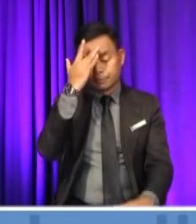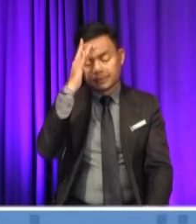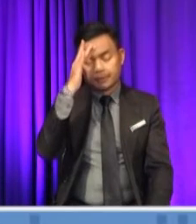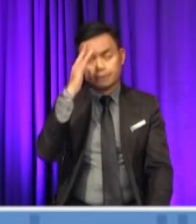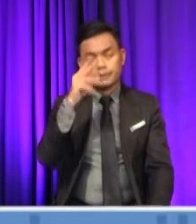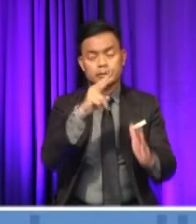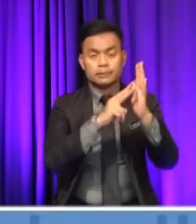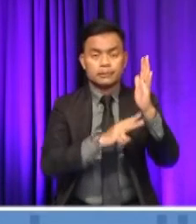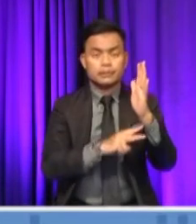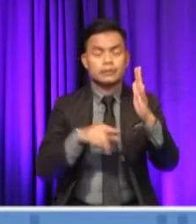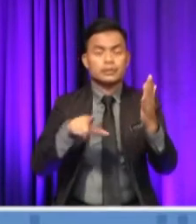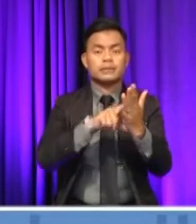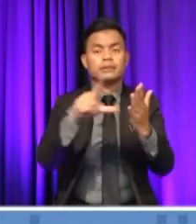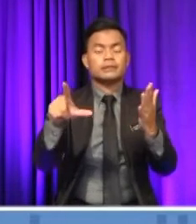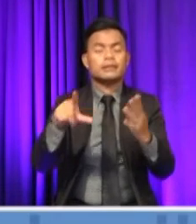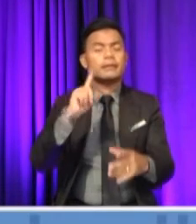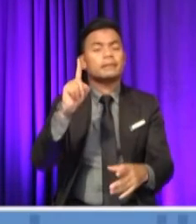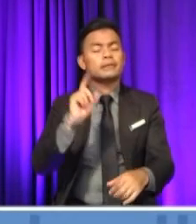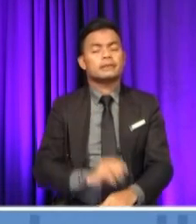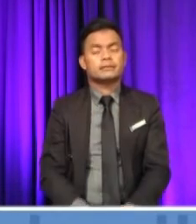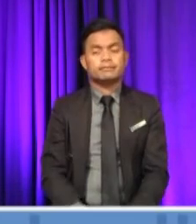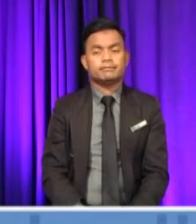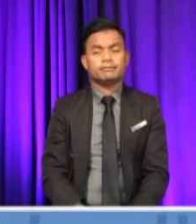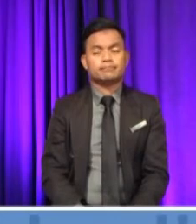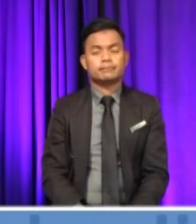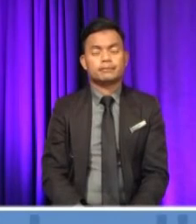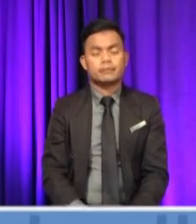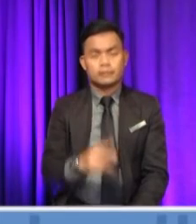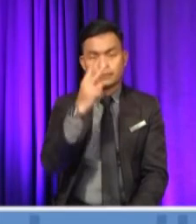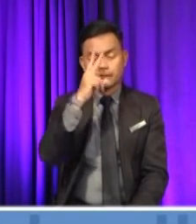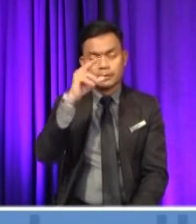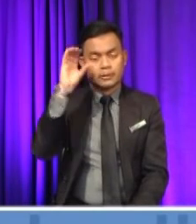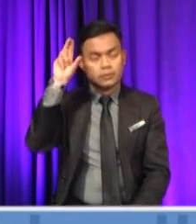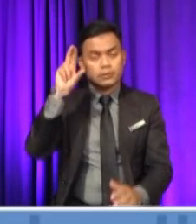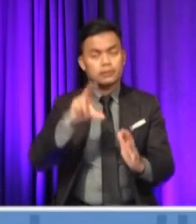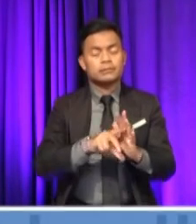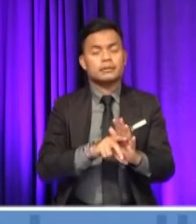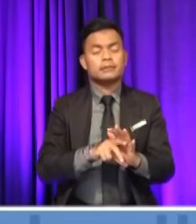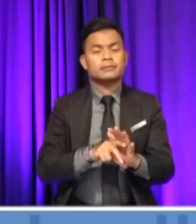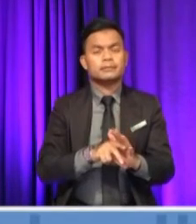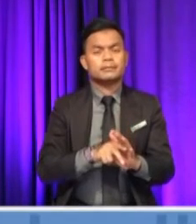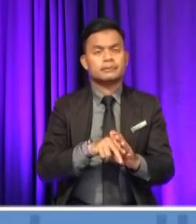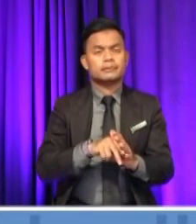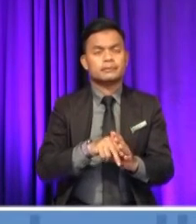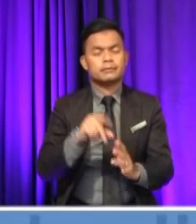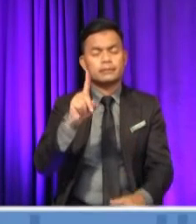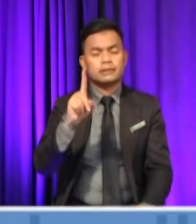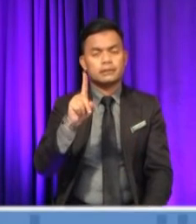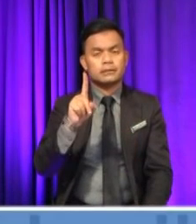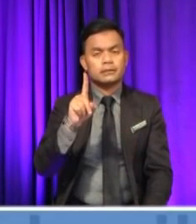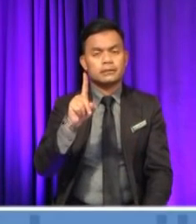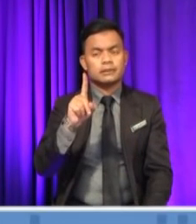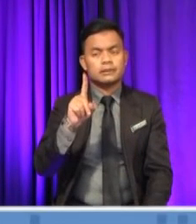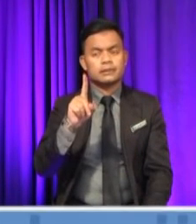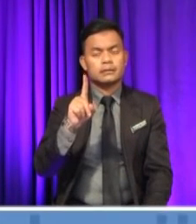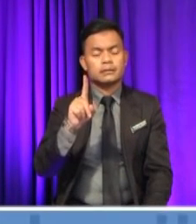litar. Okey, yang mana satu? Okey, kalau tengok pada gambar ni, okey, agak-agak yang mana satu? Kalau saya